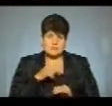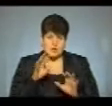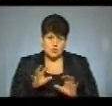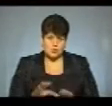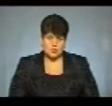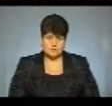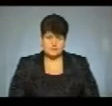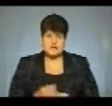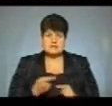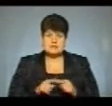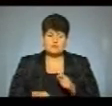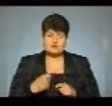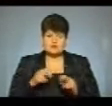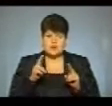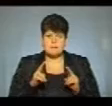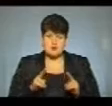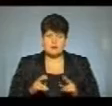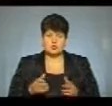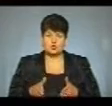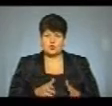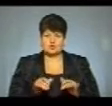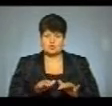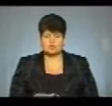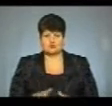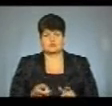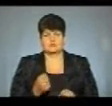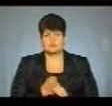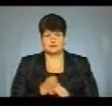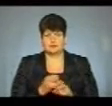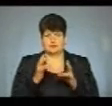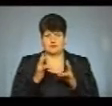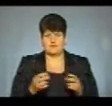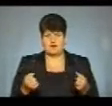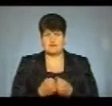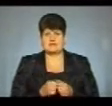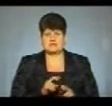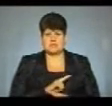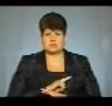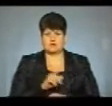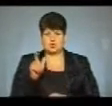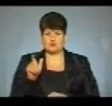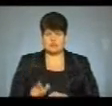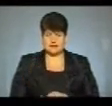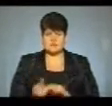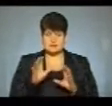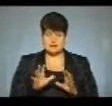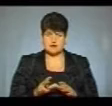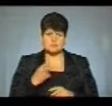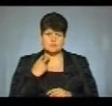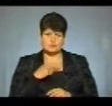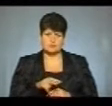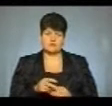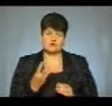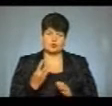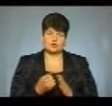кодексу. Це порушення правил дорожнього руху, що спричинило дорожньо-транспортну пригоду, в якій загинула людина. Стаття передбачає ув'язнення від 3